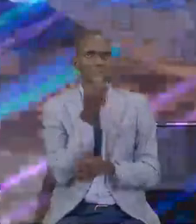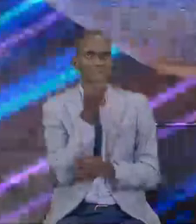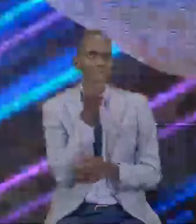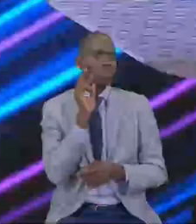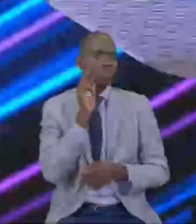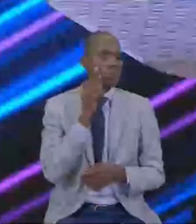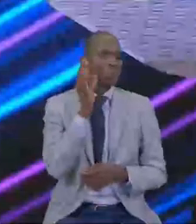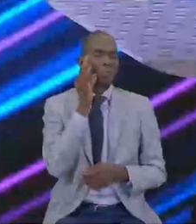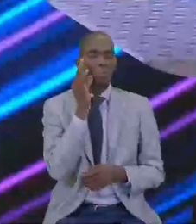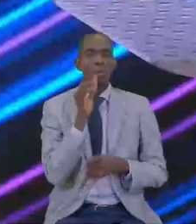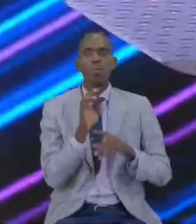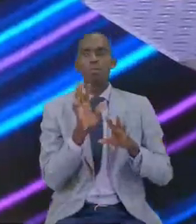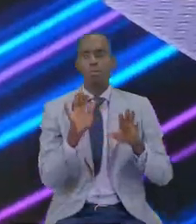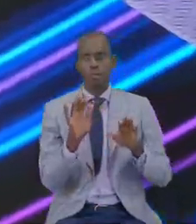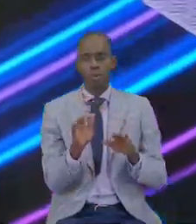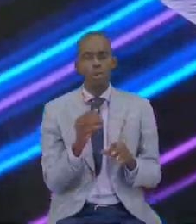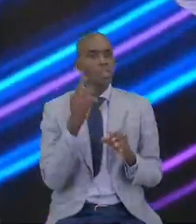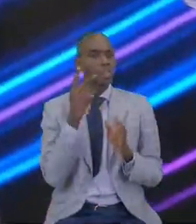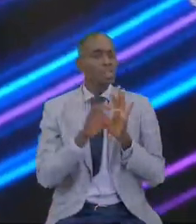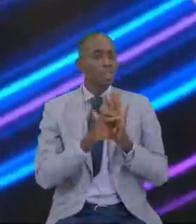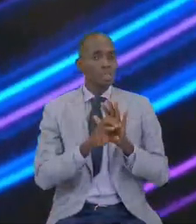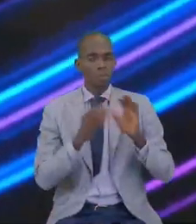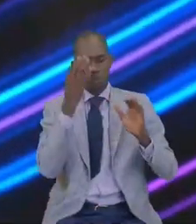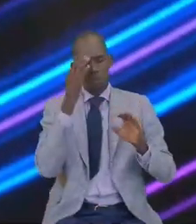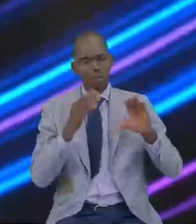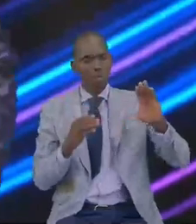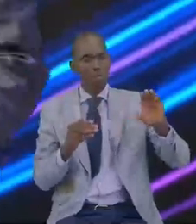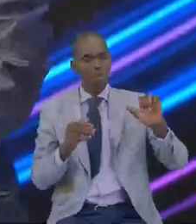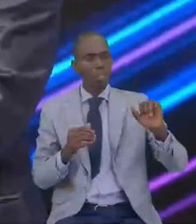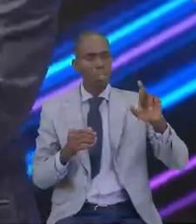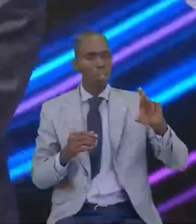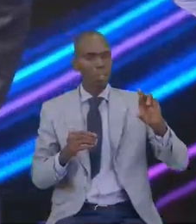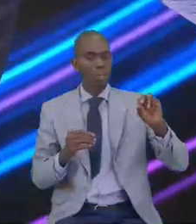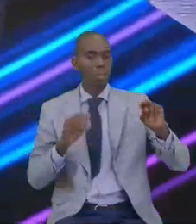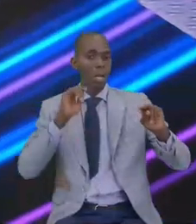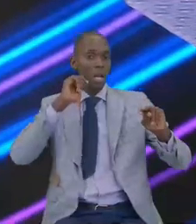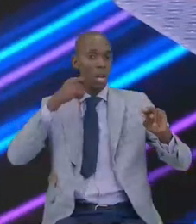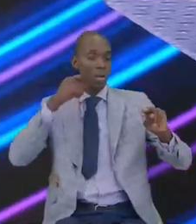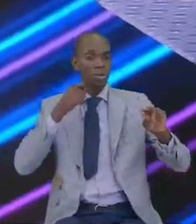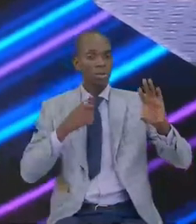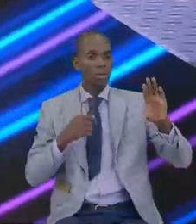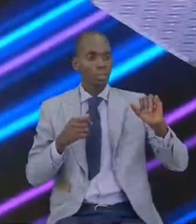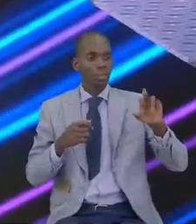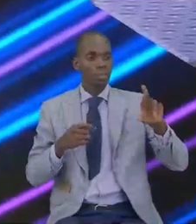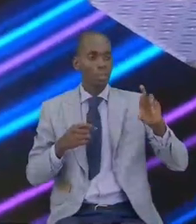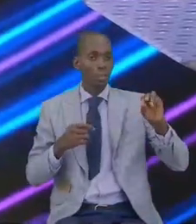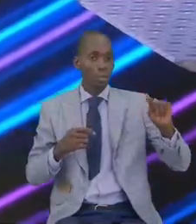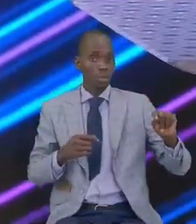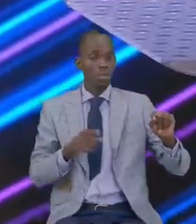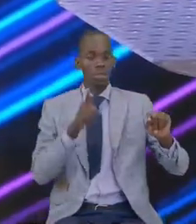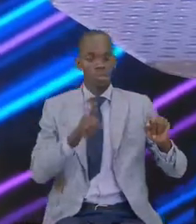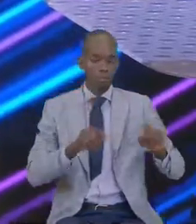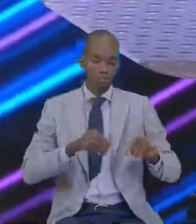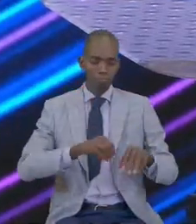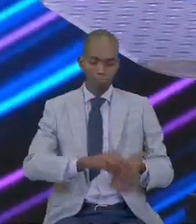le suivant. Prenez la carotte. Tout le monde connaît la carotte. Si tu prends la carotte et tu plantes ça,